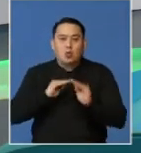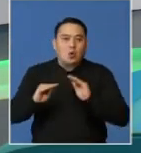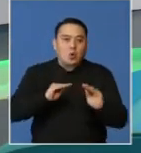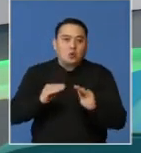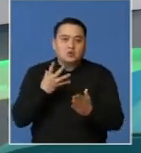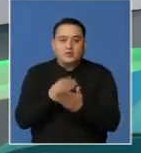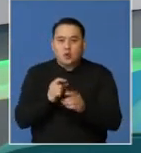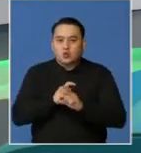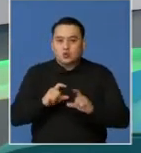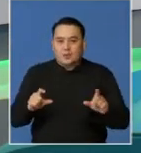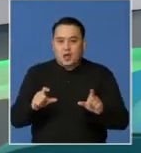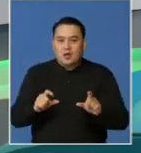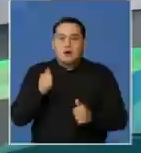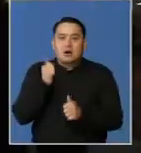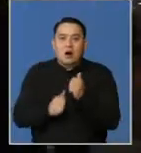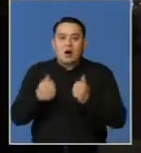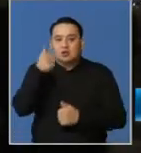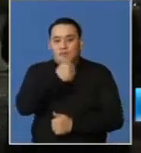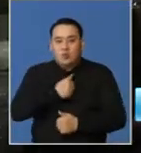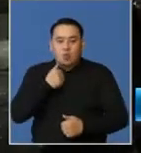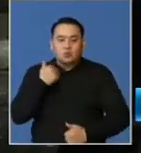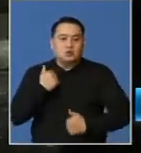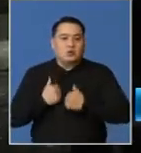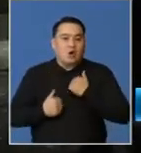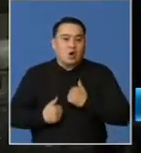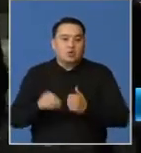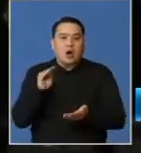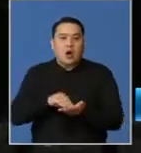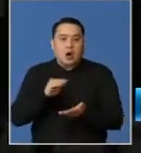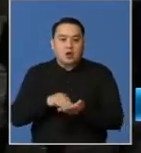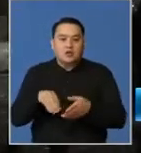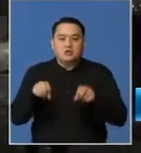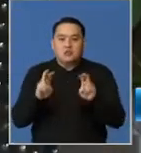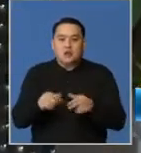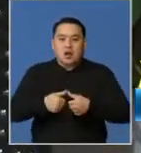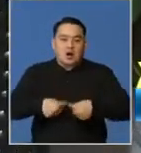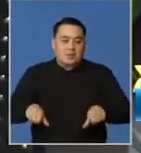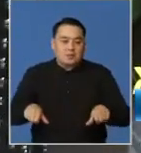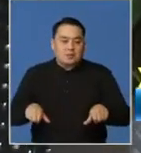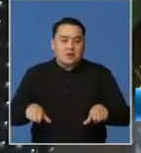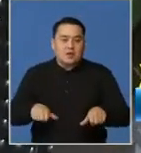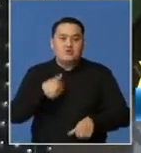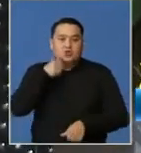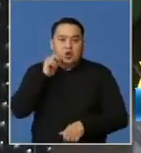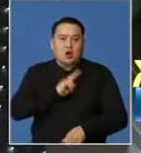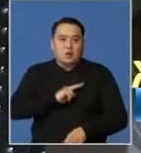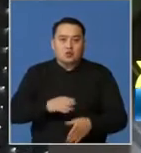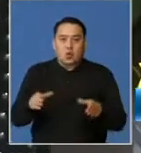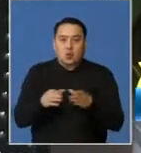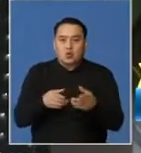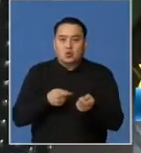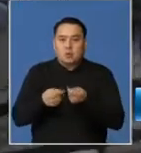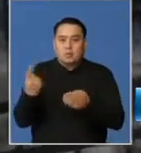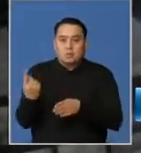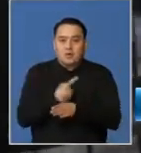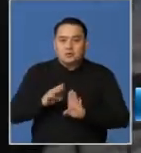свои учреждения. А это каждый год по достоинству оценивает специальная комиссия. Вчера рабочая группа во главе с